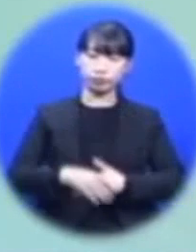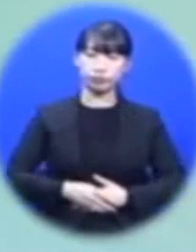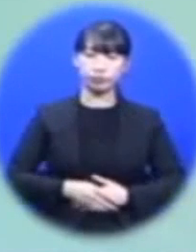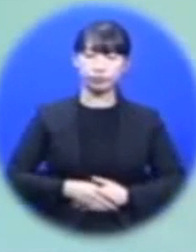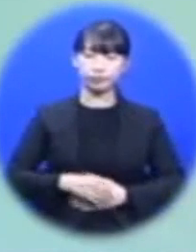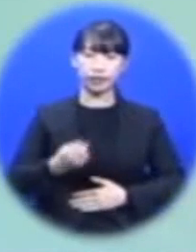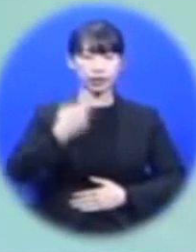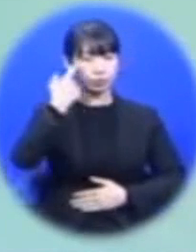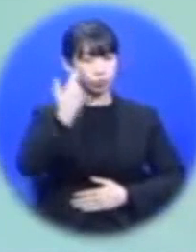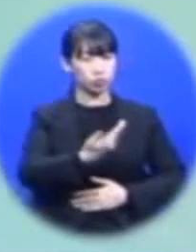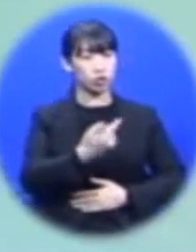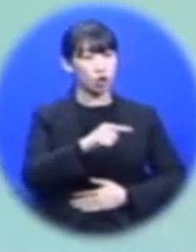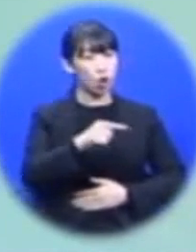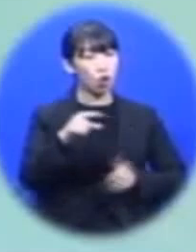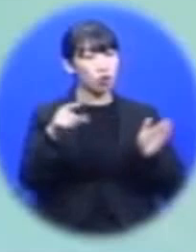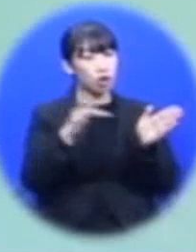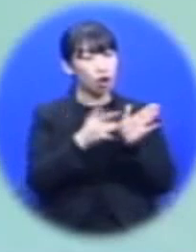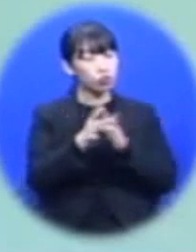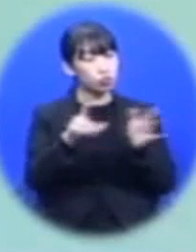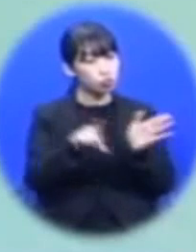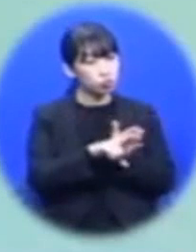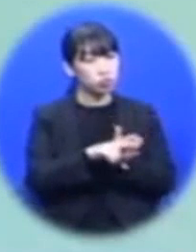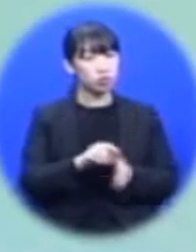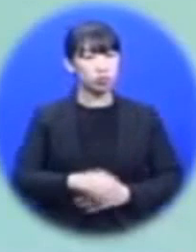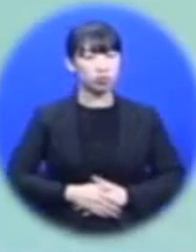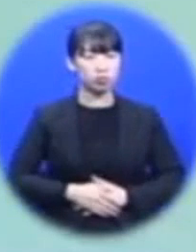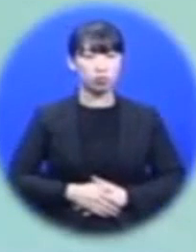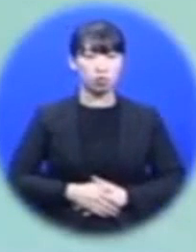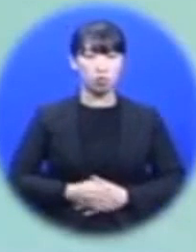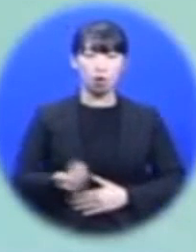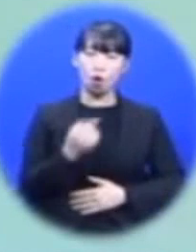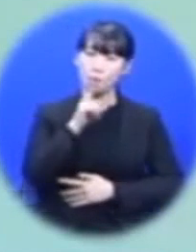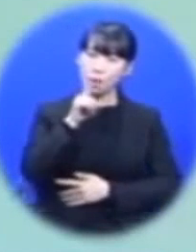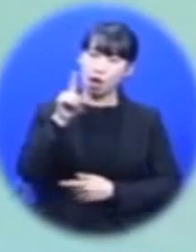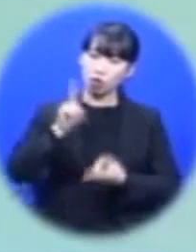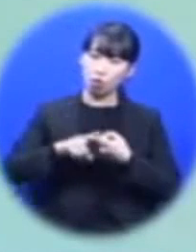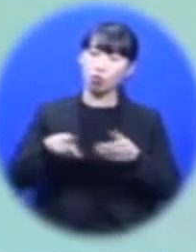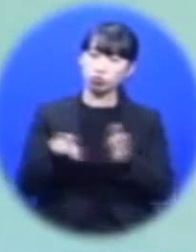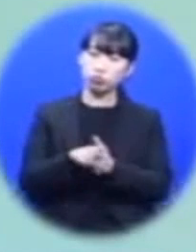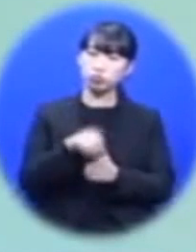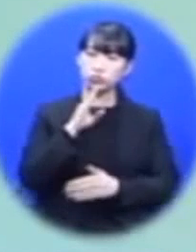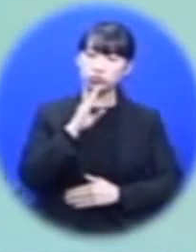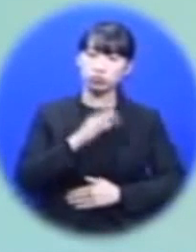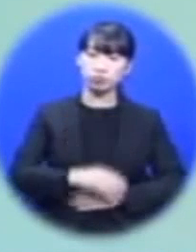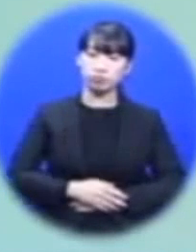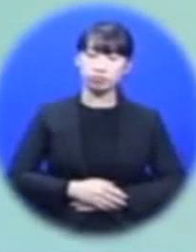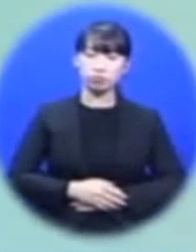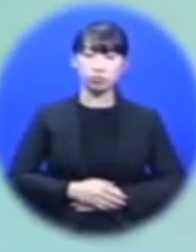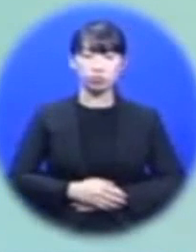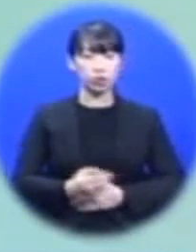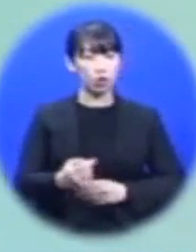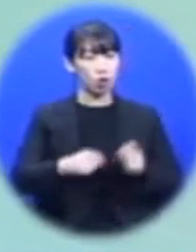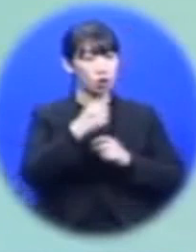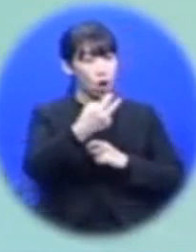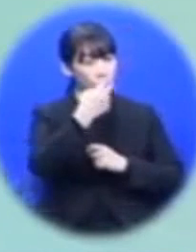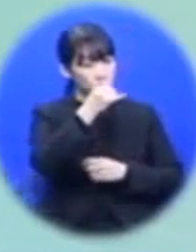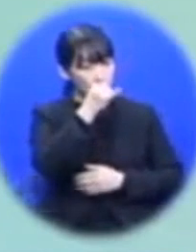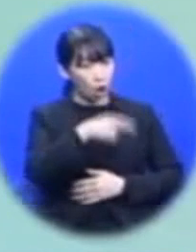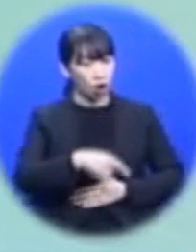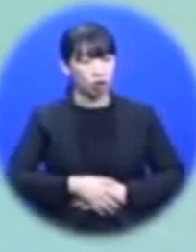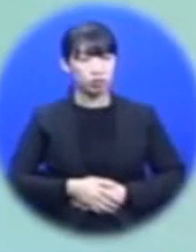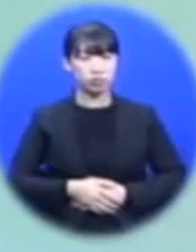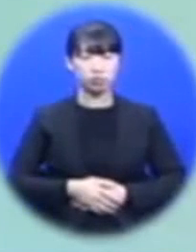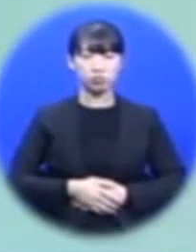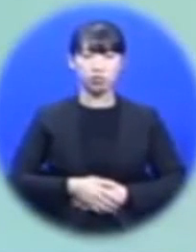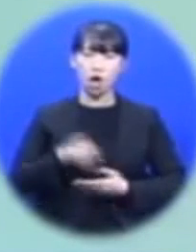물었어요 너 예수를 믿니 아까 이야기했잖아요 믿는다고 그러면 너 영생을 얻었니 아니 그게